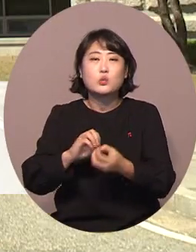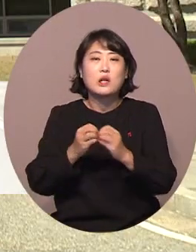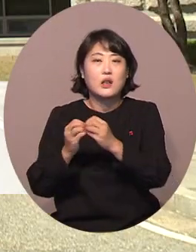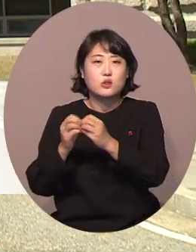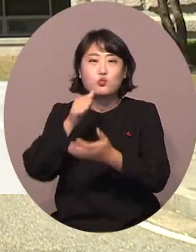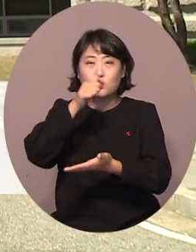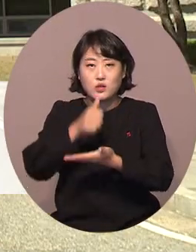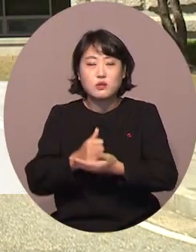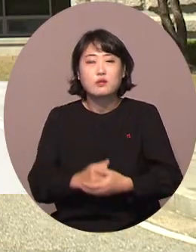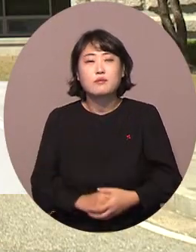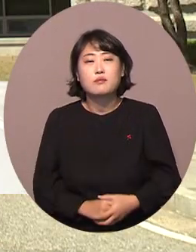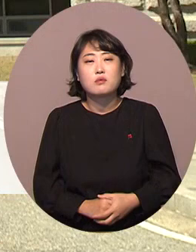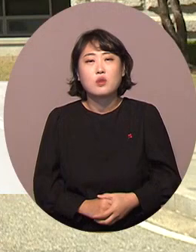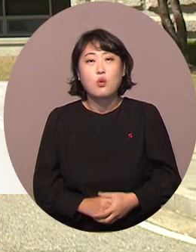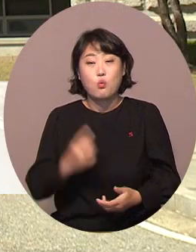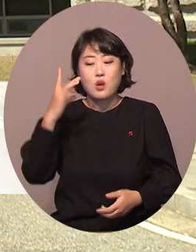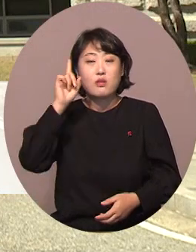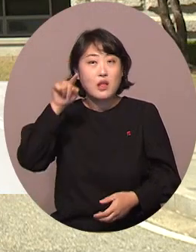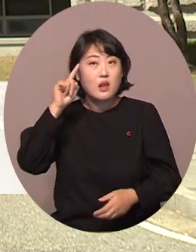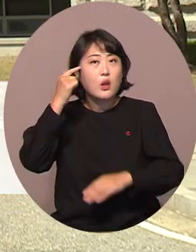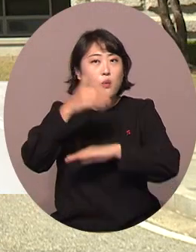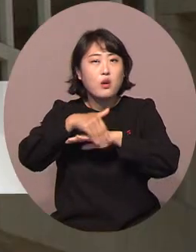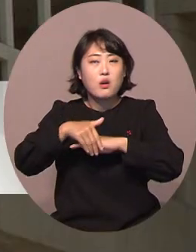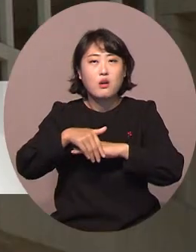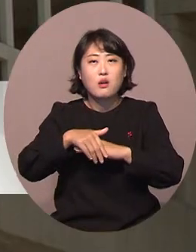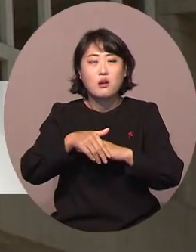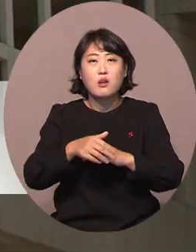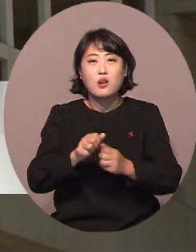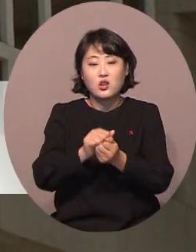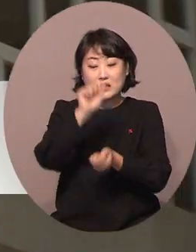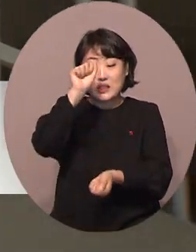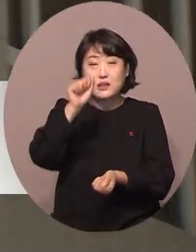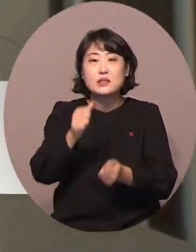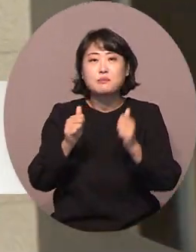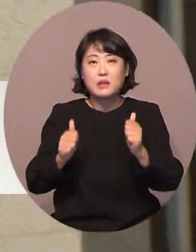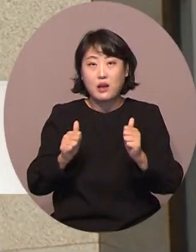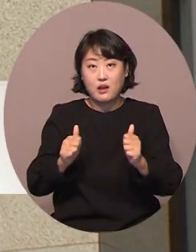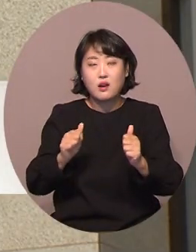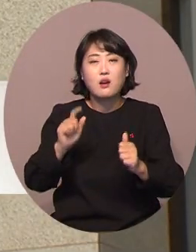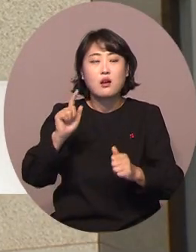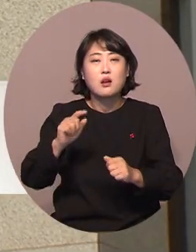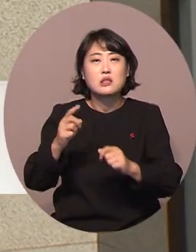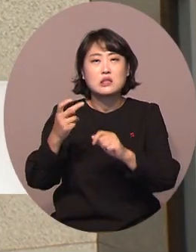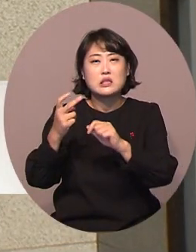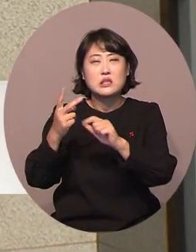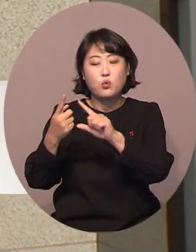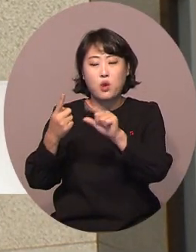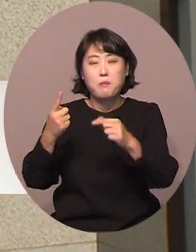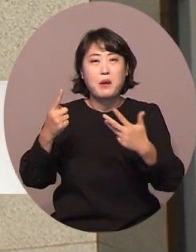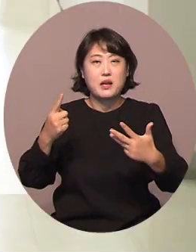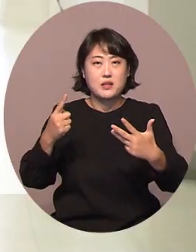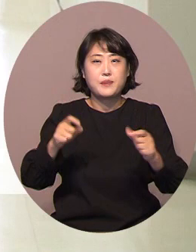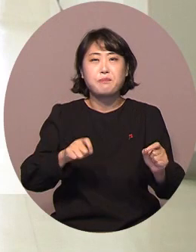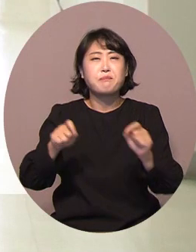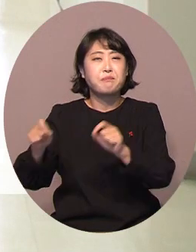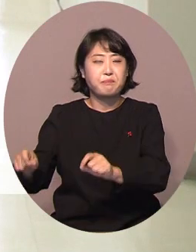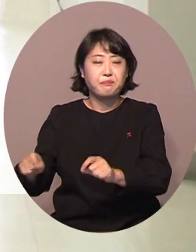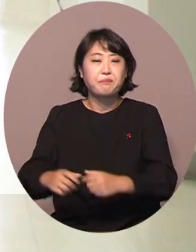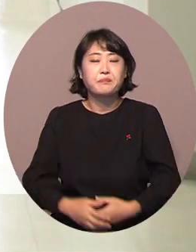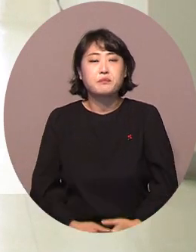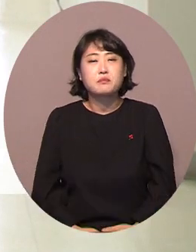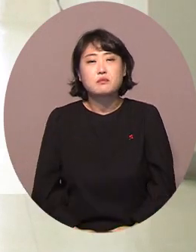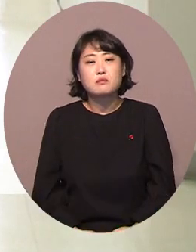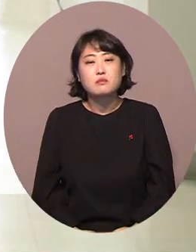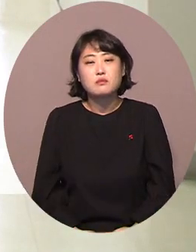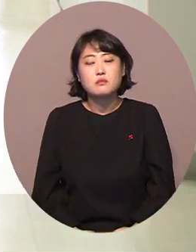있으며 애초 내일로 예정됐던 영장실질심사는 오는 8일로 미뤄졌습니다. 감사원 의뢰로